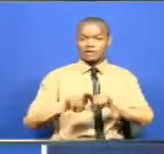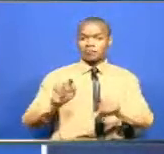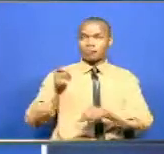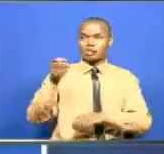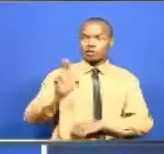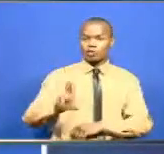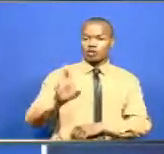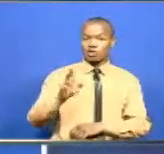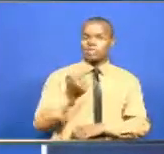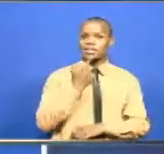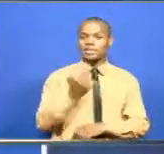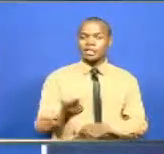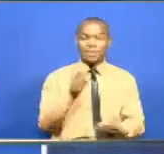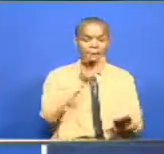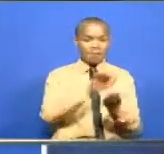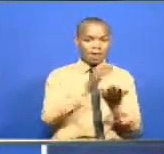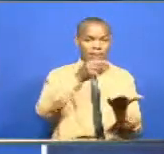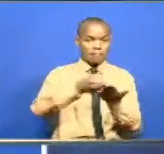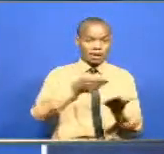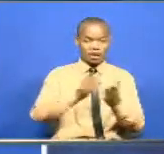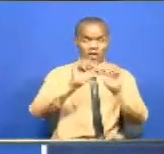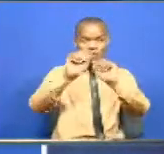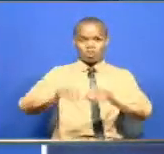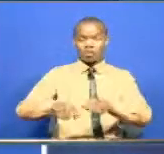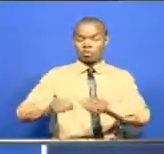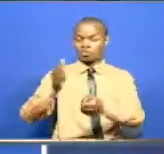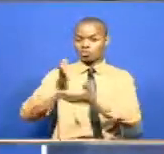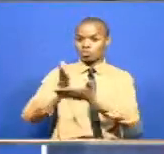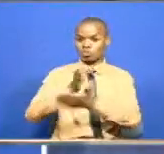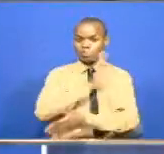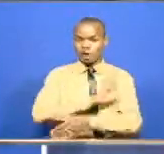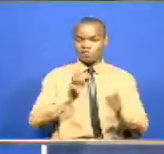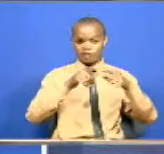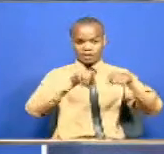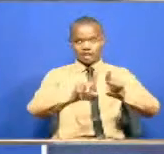pesa zao ili kuepuka kushawishiwa na wanasiasa.